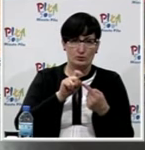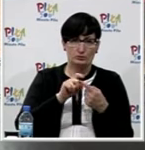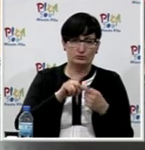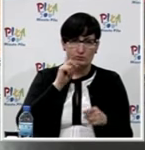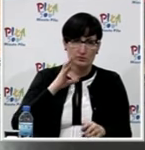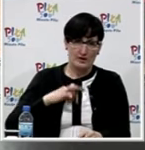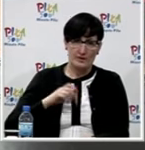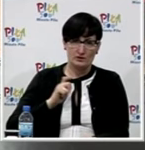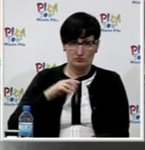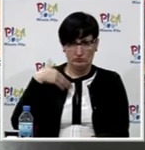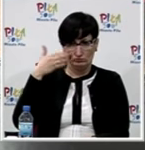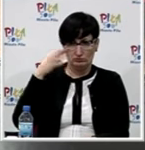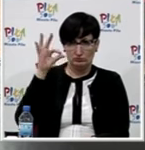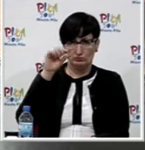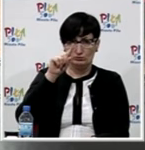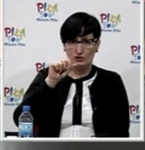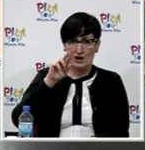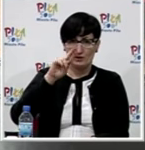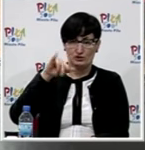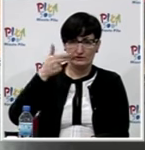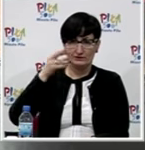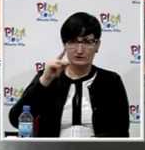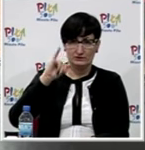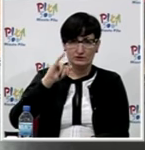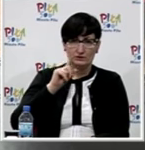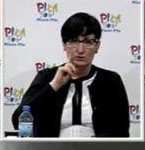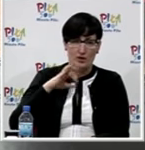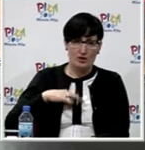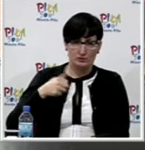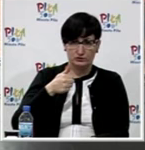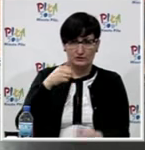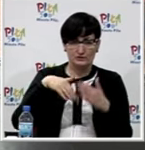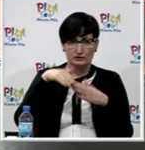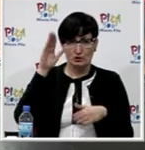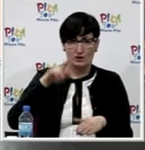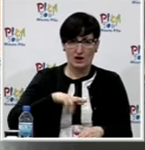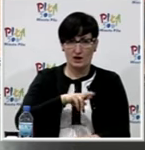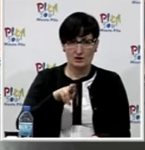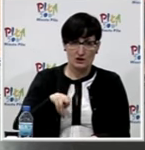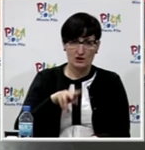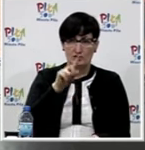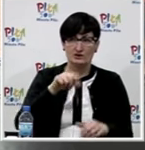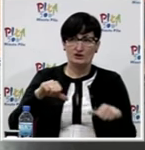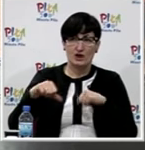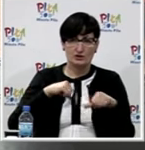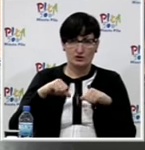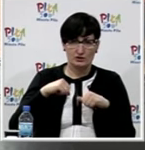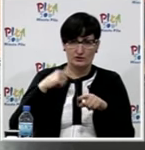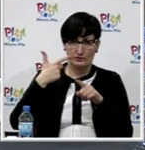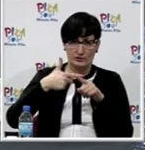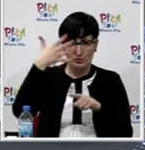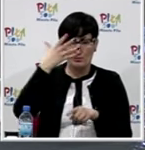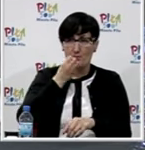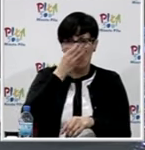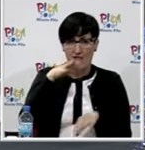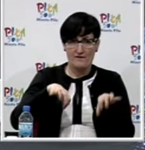sekretarz Roman Szarzyński. Bardzo proszę. Panie Przewodniczący, Wysoka Rado, w związku z zarządzonymi na 25 maja